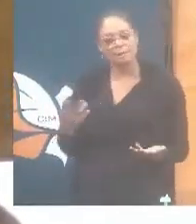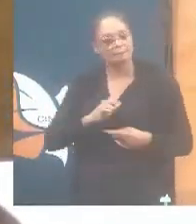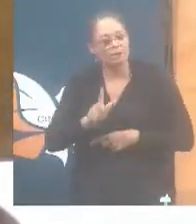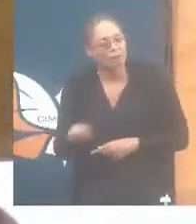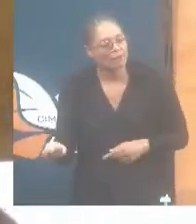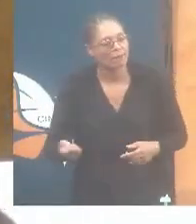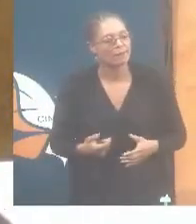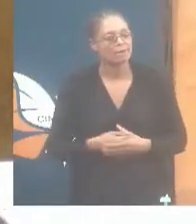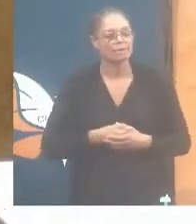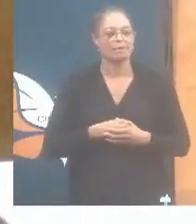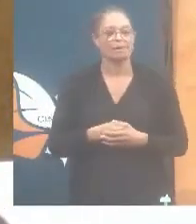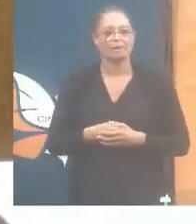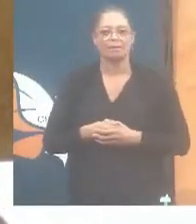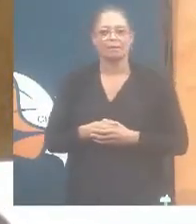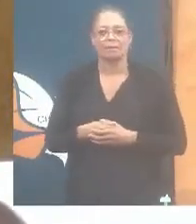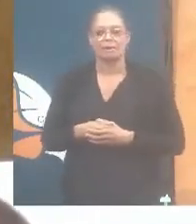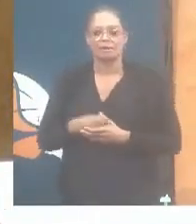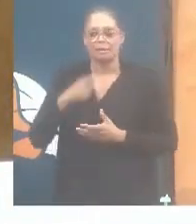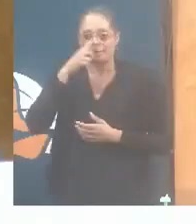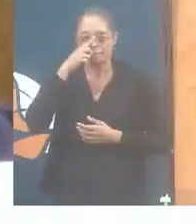Donc, non Didier,